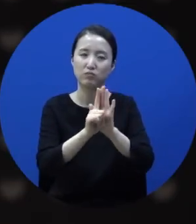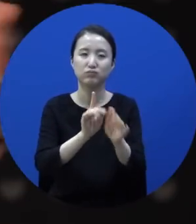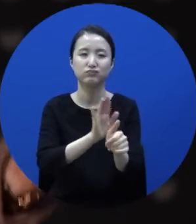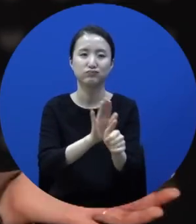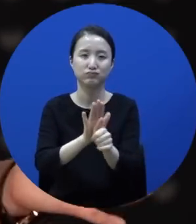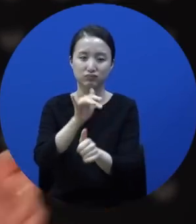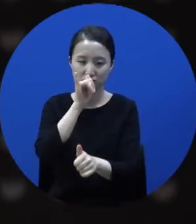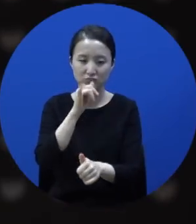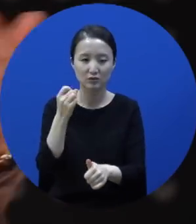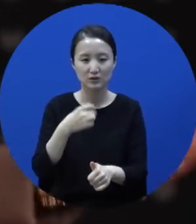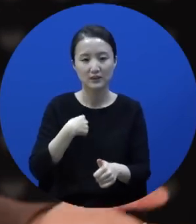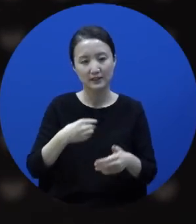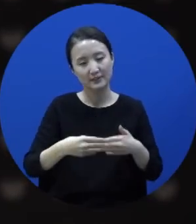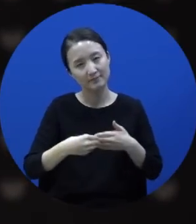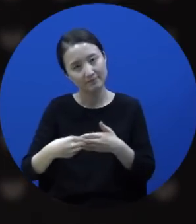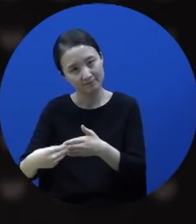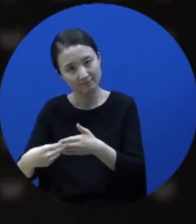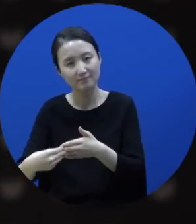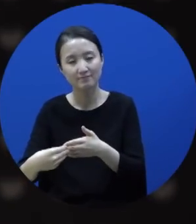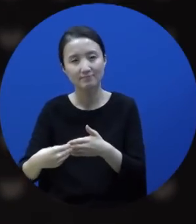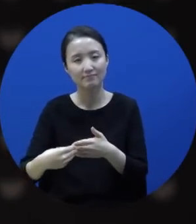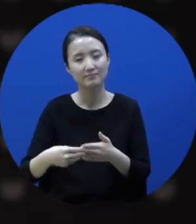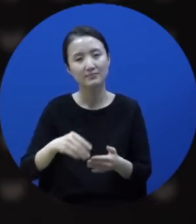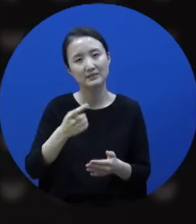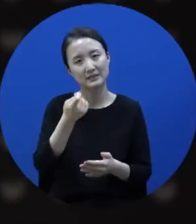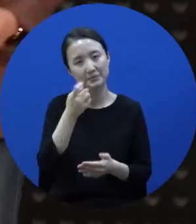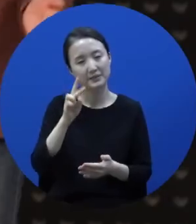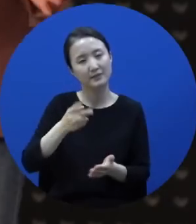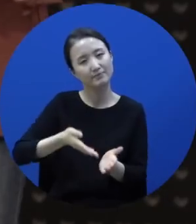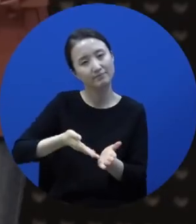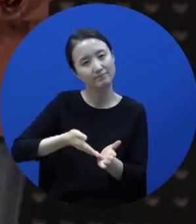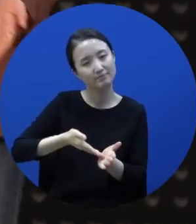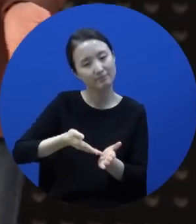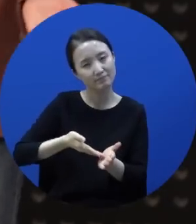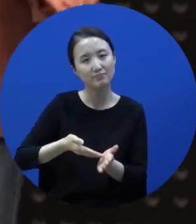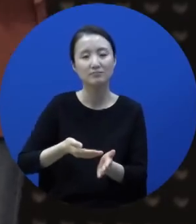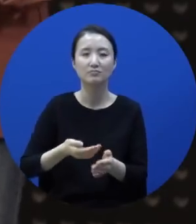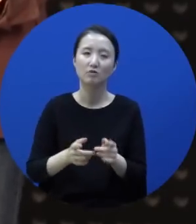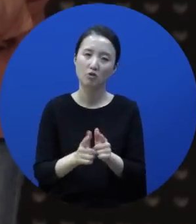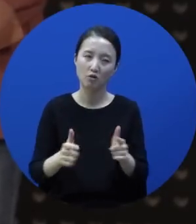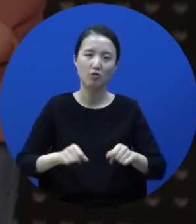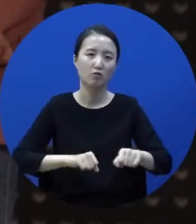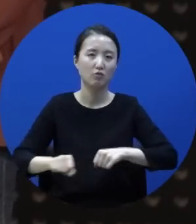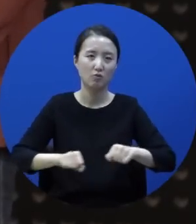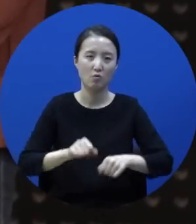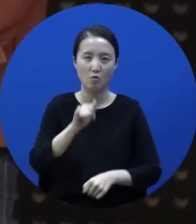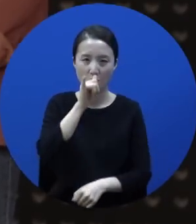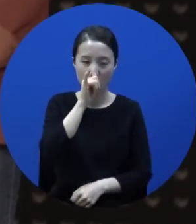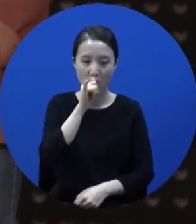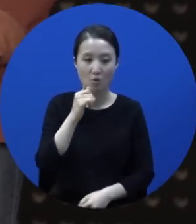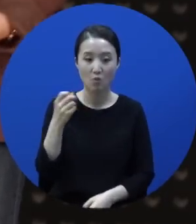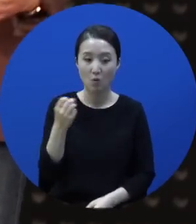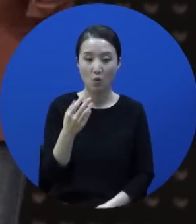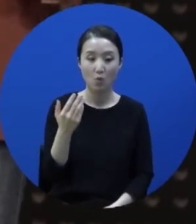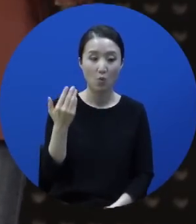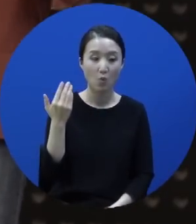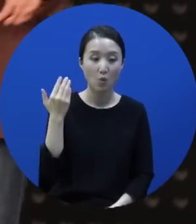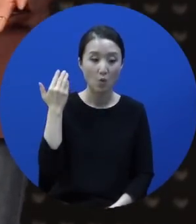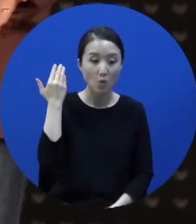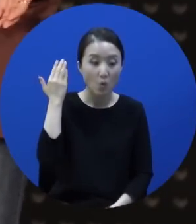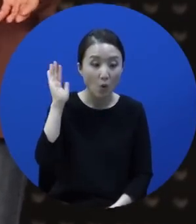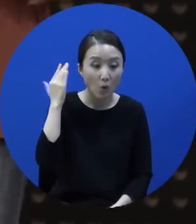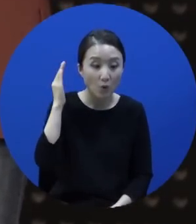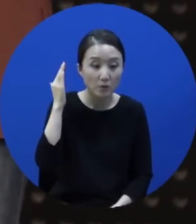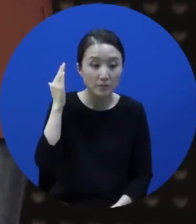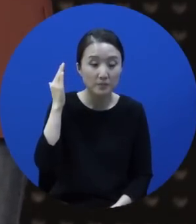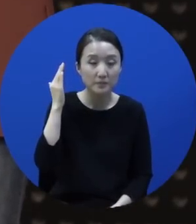저자들을 만들고 또 토크쇼 MC도 하고 있고요. 그리고 다양한 방송들에서 이제 진행을 하고 있기도 합니다. 그리고 제가 최근에